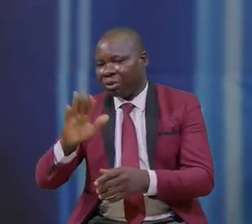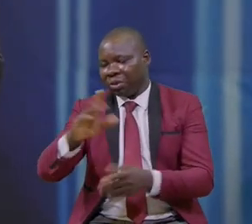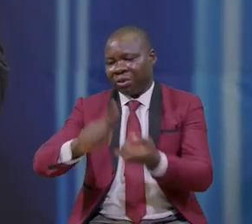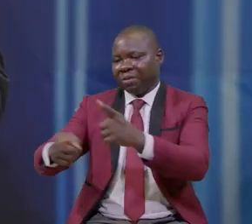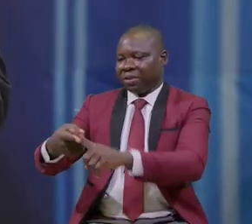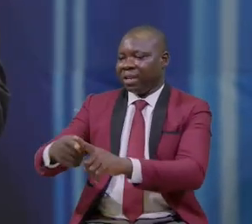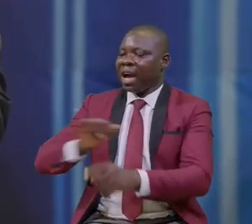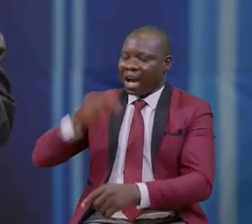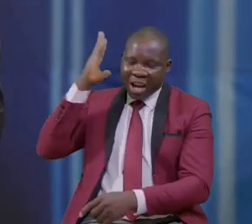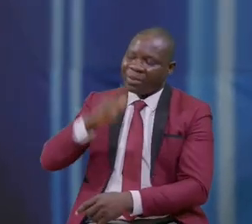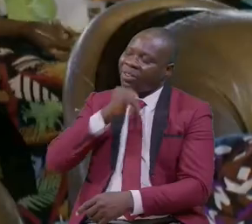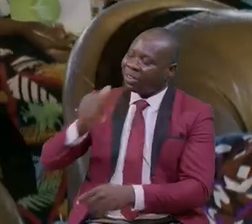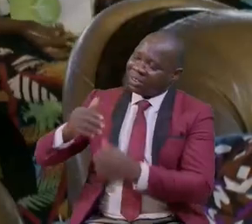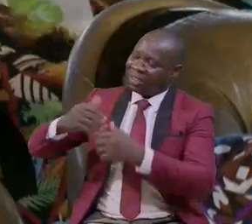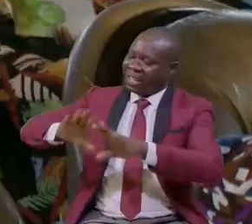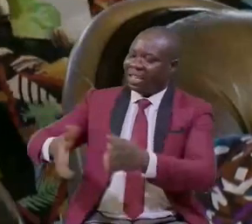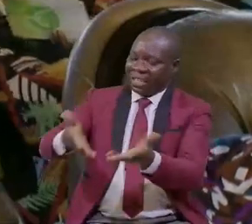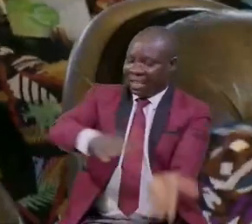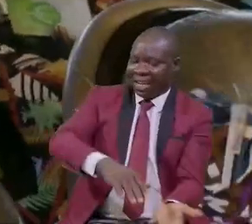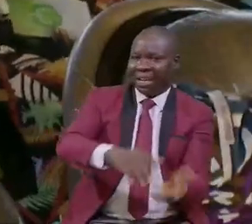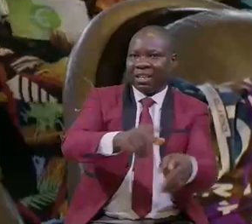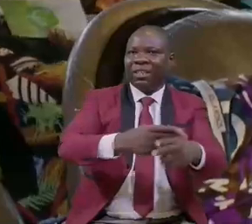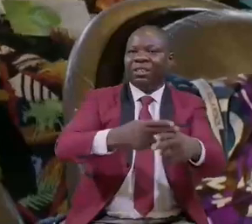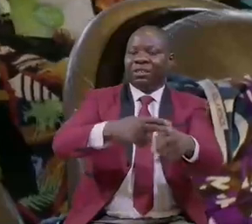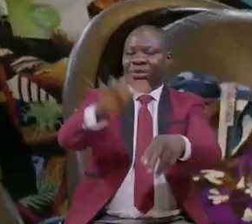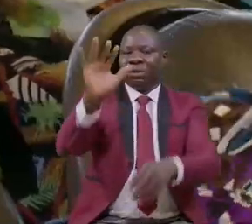là-bas, je ne mourrai pas prématurément.